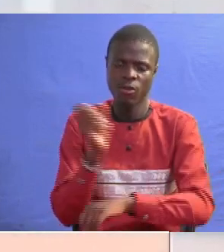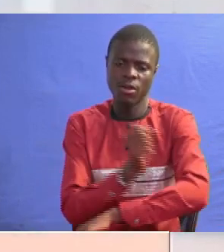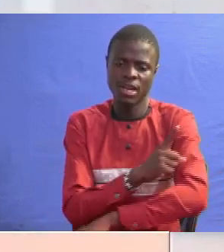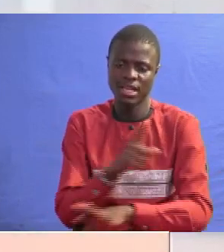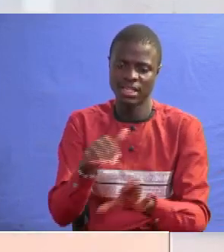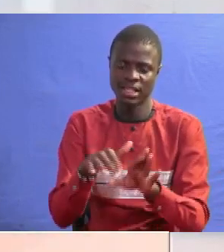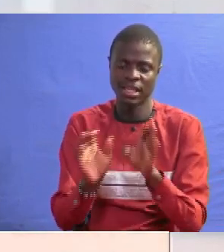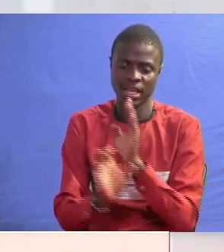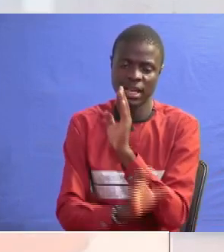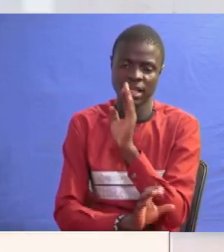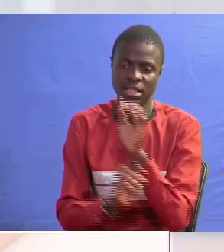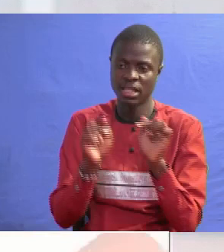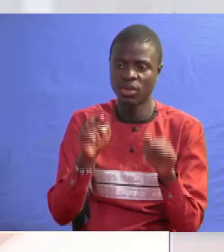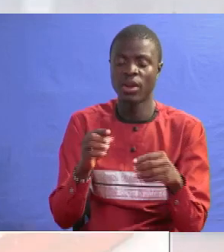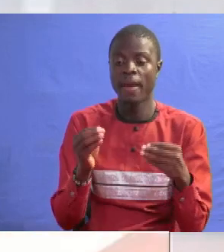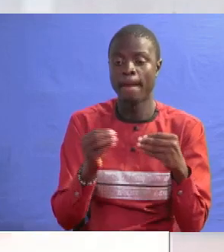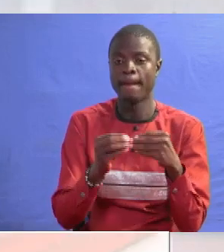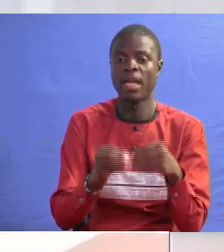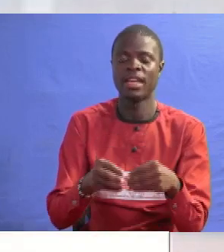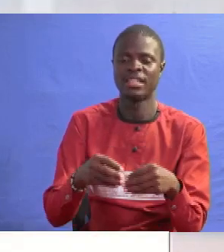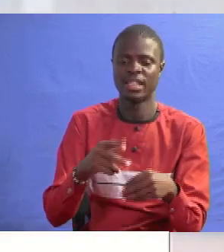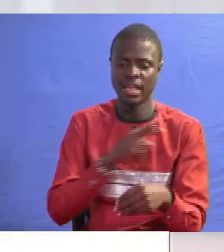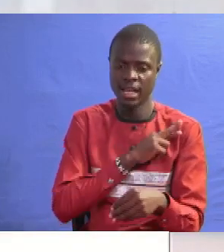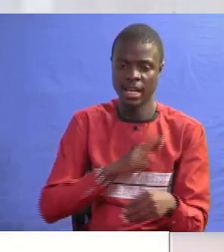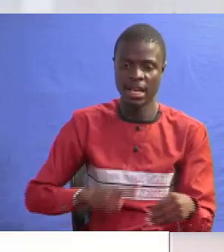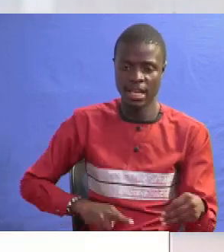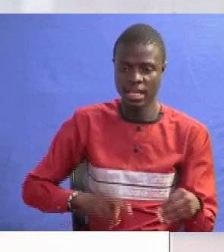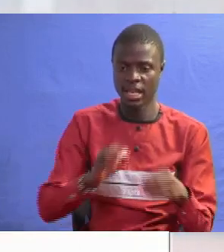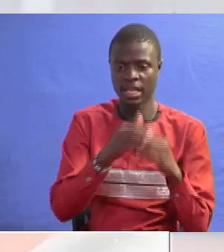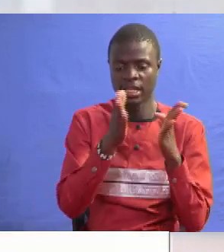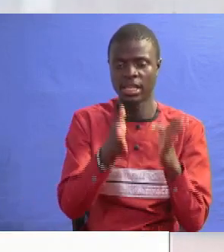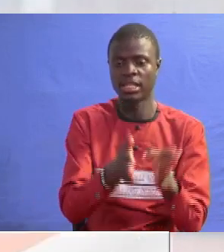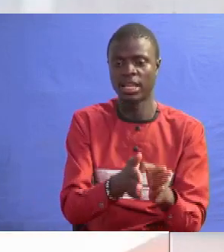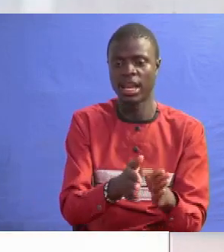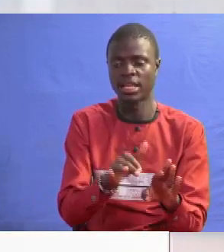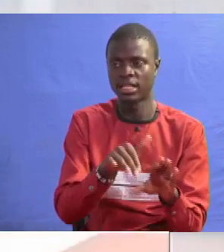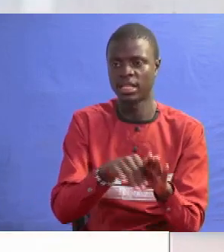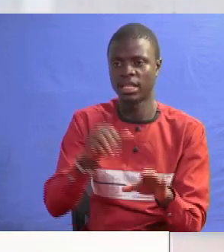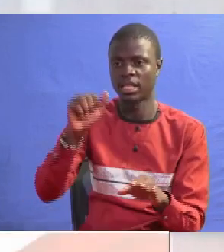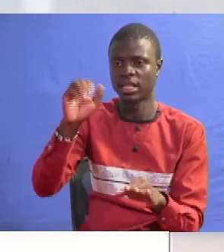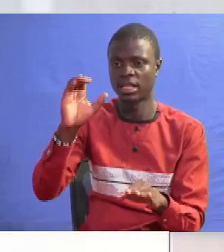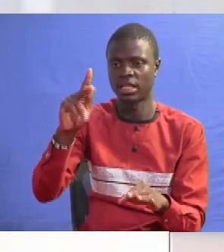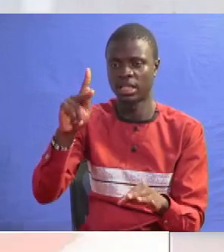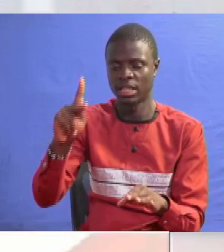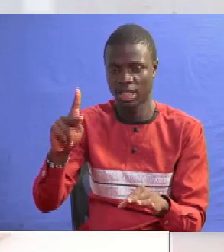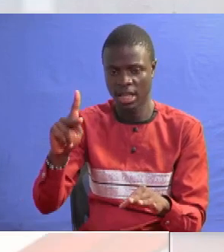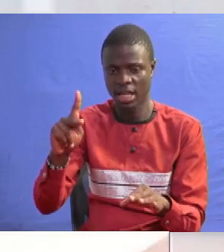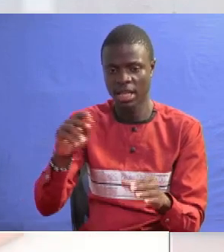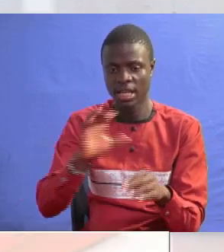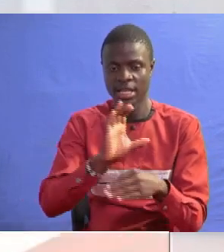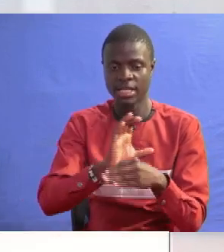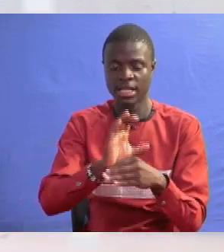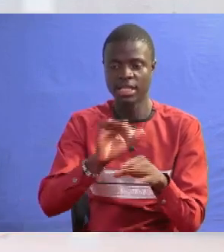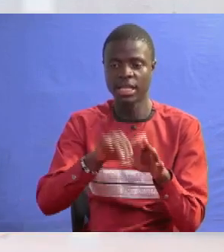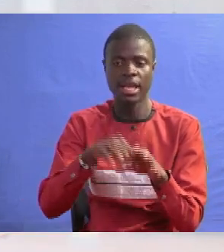makasi wa pwani cicc katika kanisa kuu la kiang Lana mjini mombasa MF Charles alip kela na